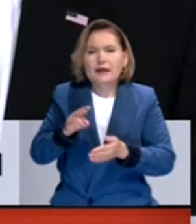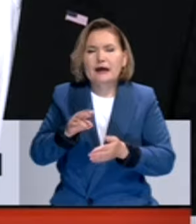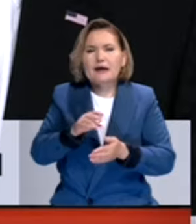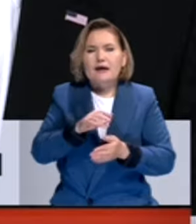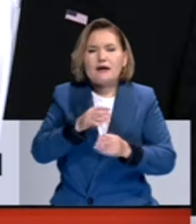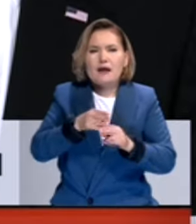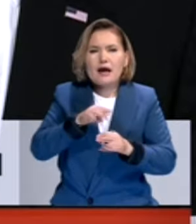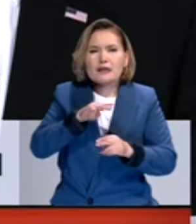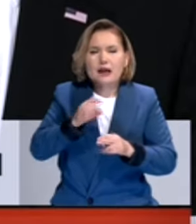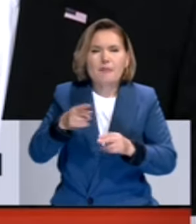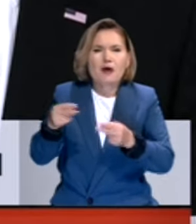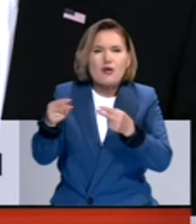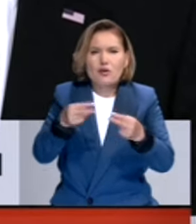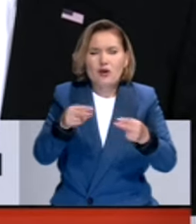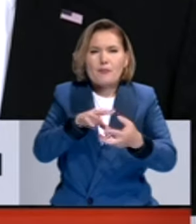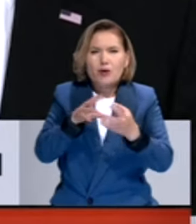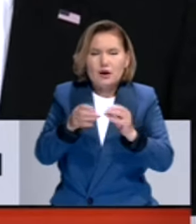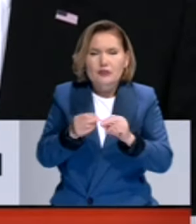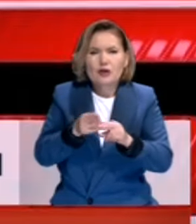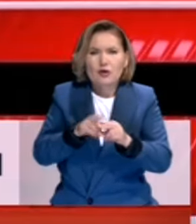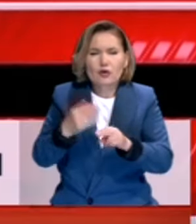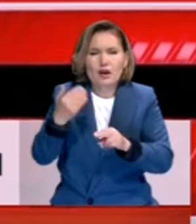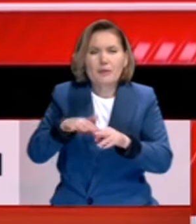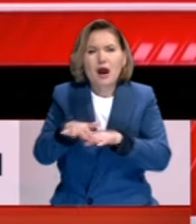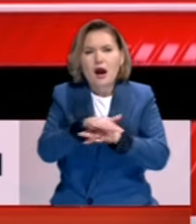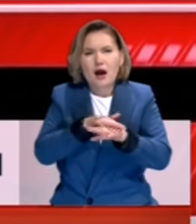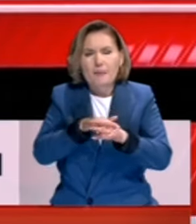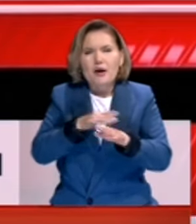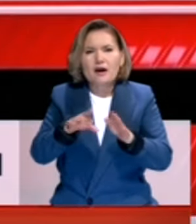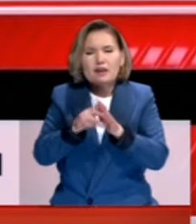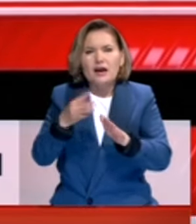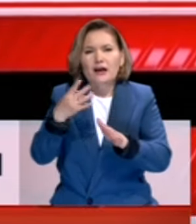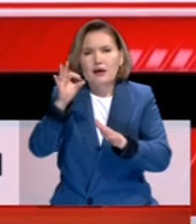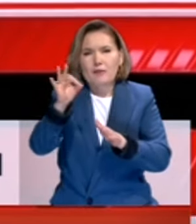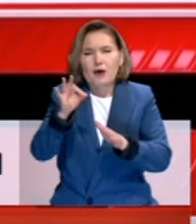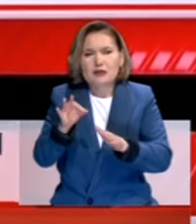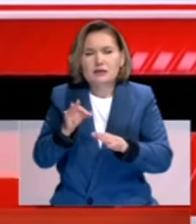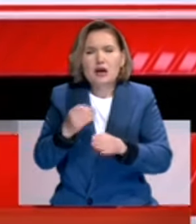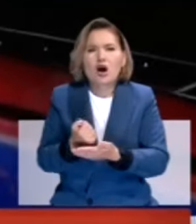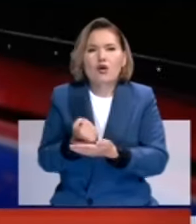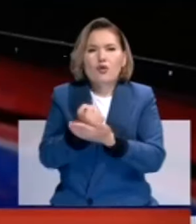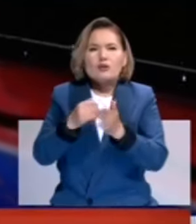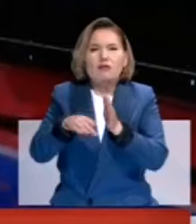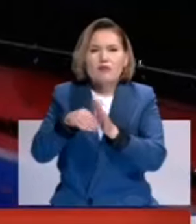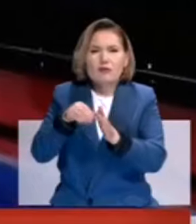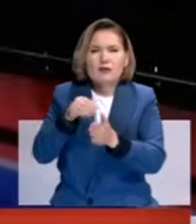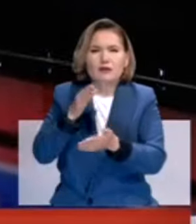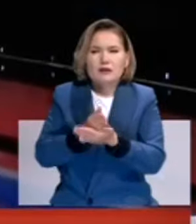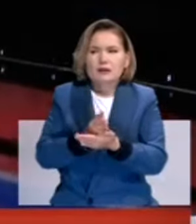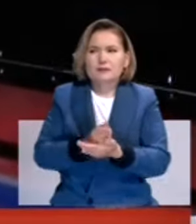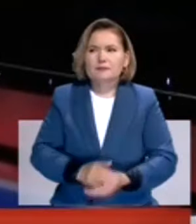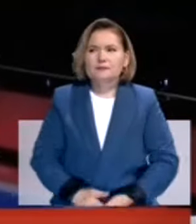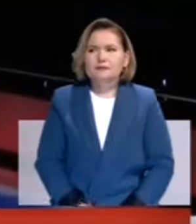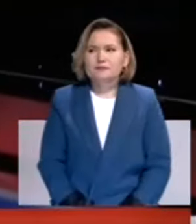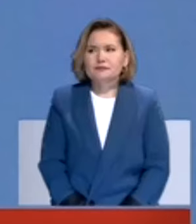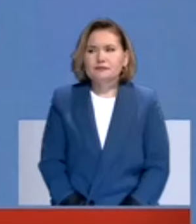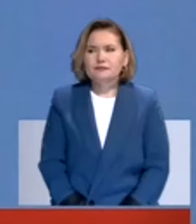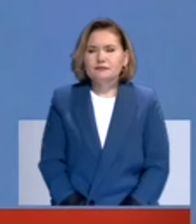рейтингі қазір бірдей. Екеуінде респонденттердің шамамен 40% қолдап отыр. Арыстан Ысбек, Қазақстан ұлттық